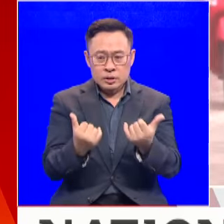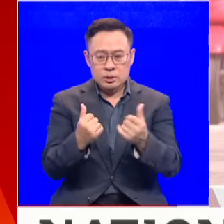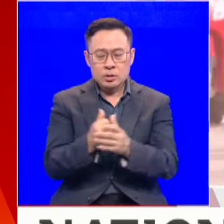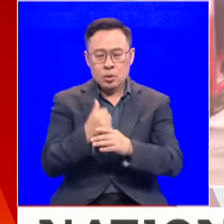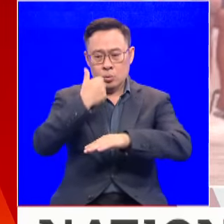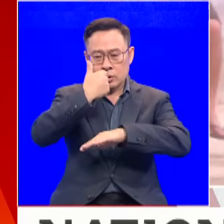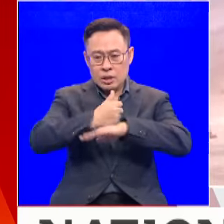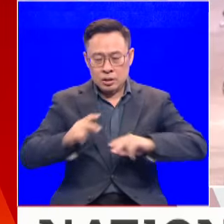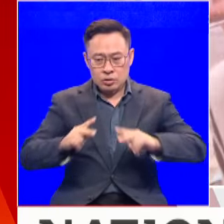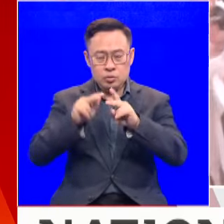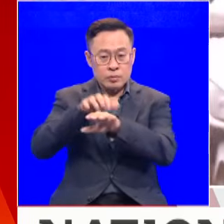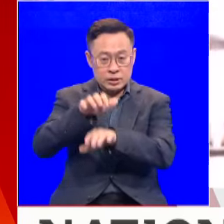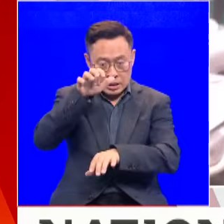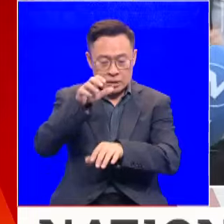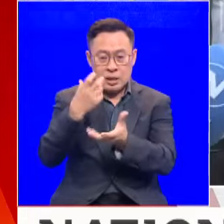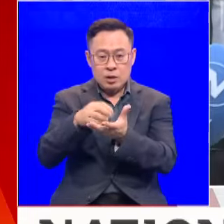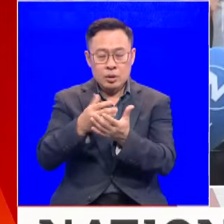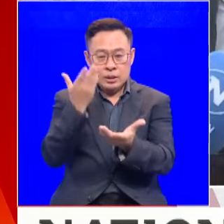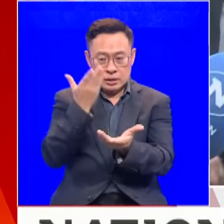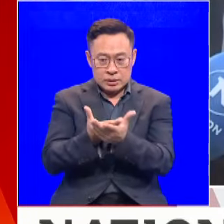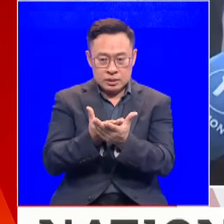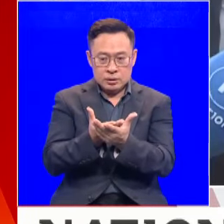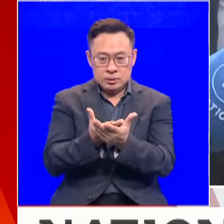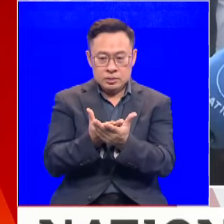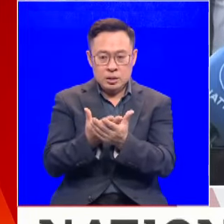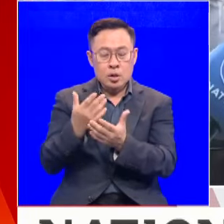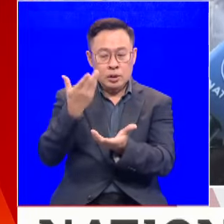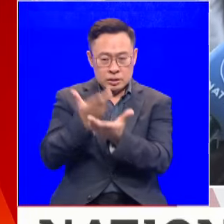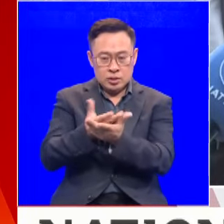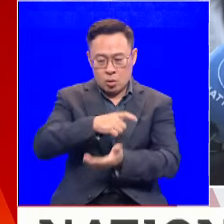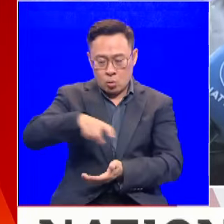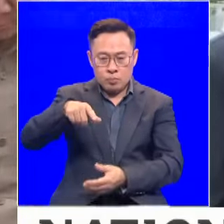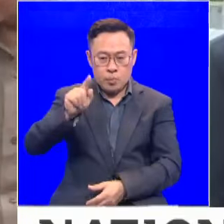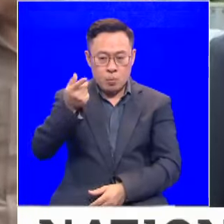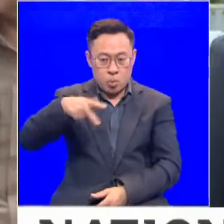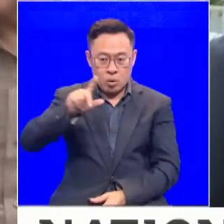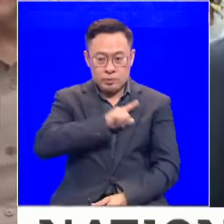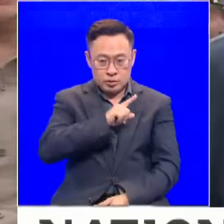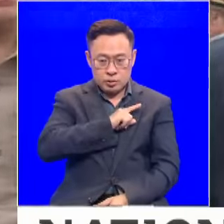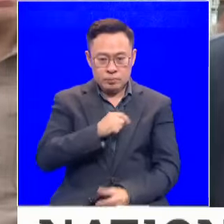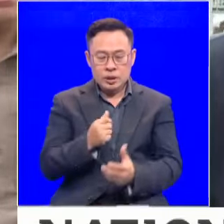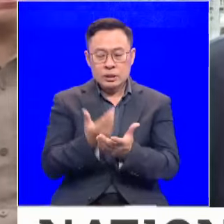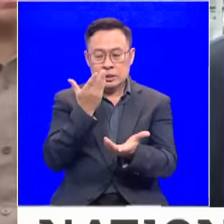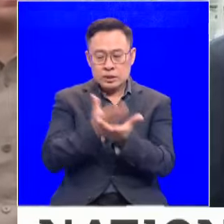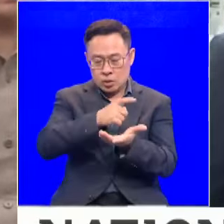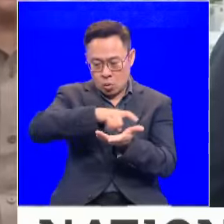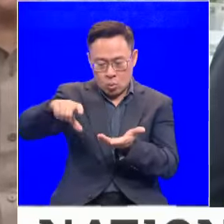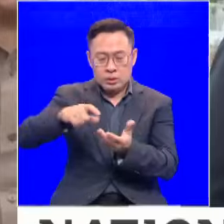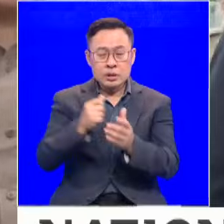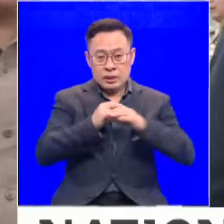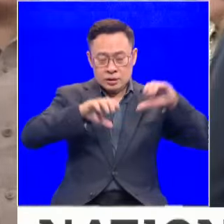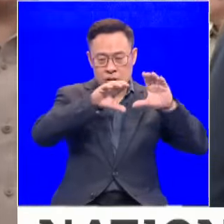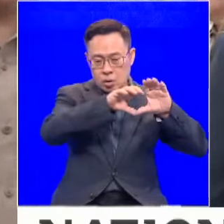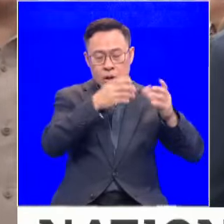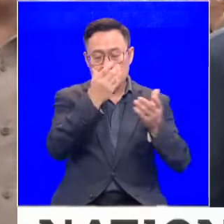ว่าการกระทรวงมหาดไทยบอกว่าเงินเนี่ยเข้าบัญชีปพละโดยวิธีการคือปพเป็นหน่วยงับรับงบประมาณแล้วมหาดไทย